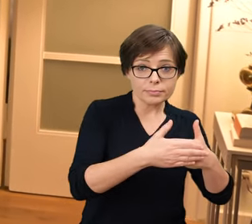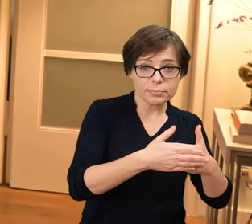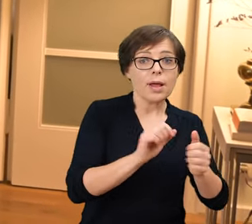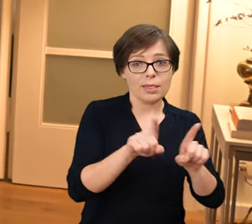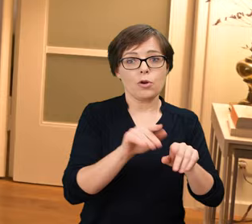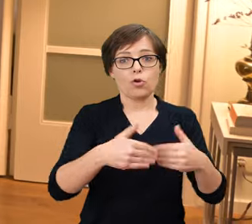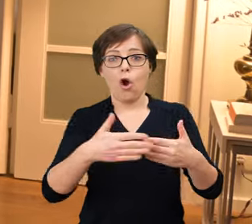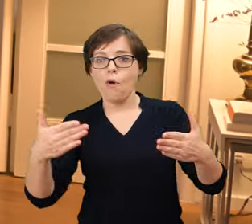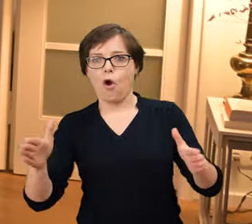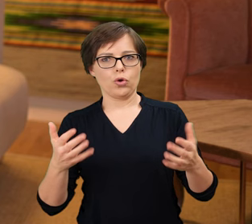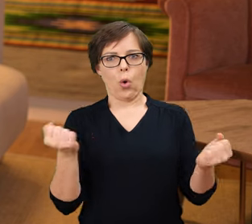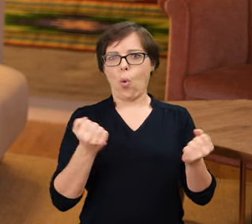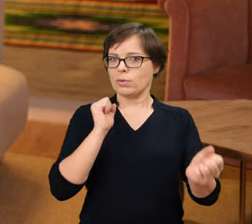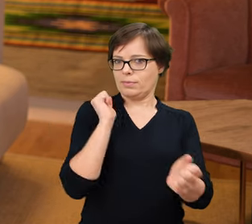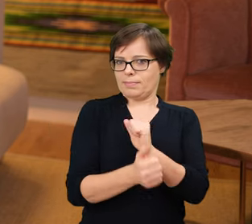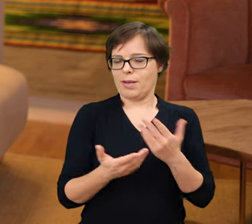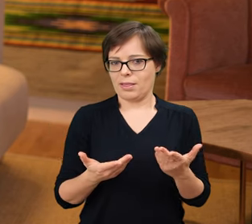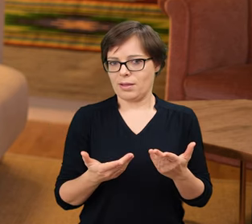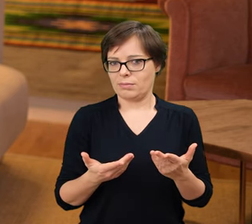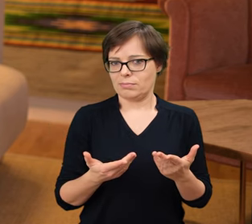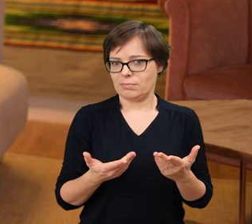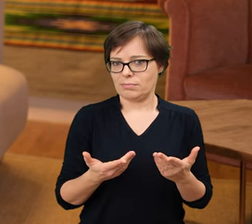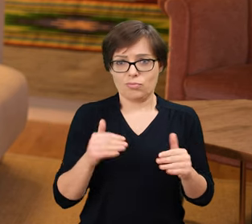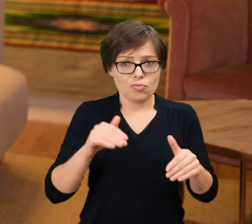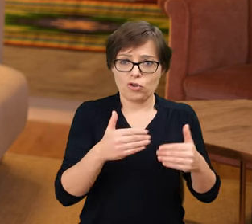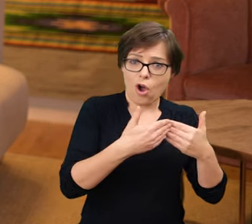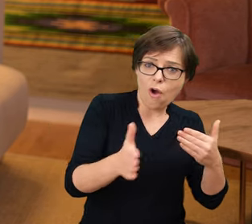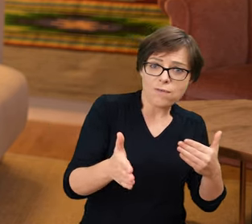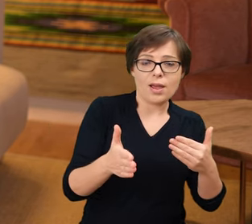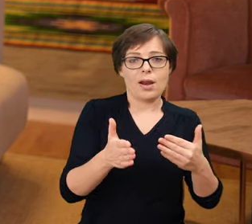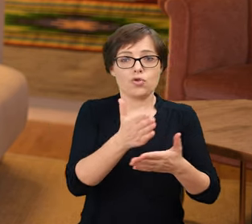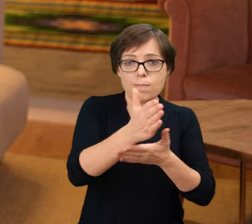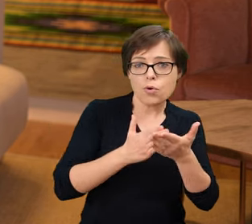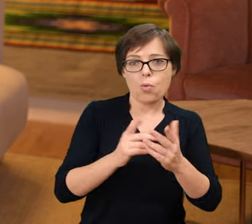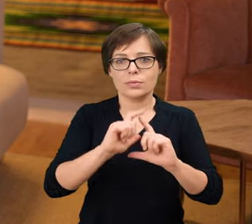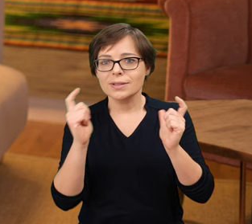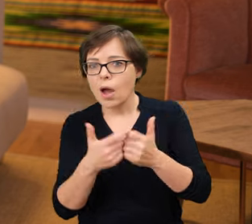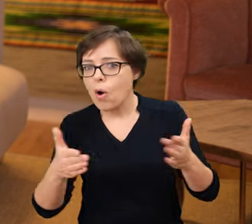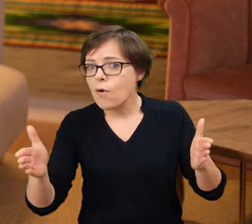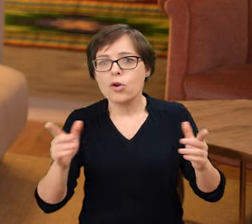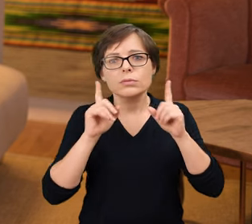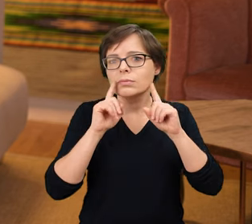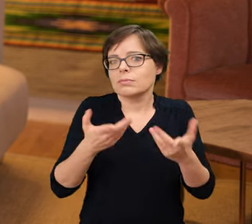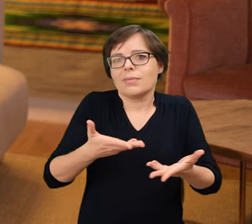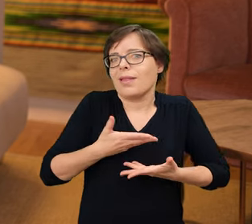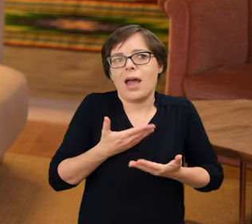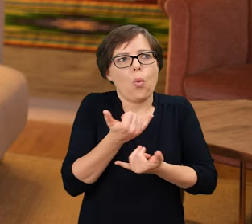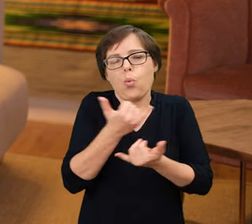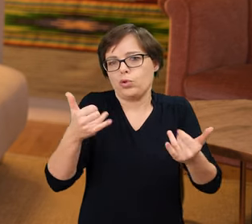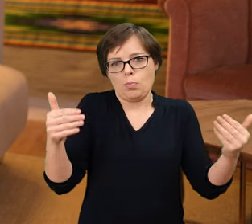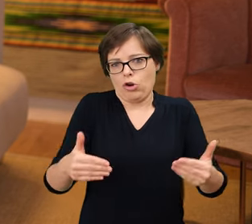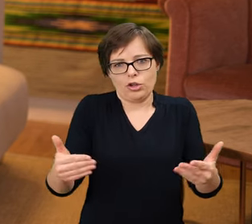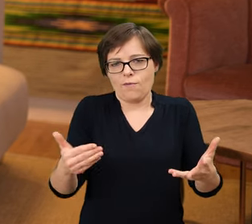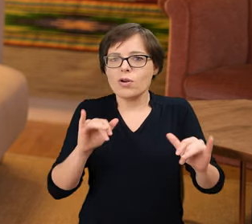dają, dzięki temu, że można je otwierać częściowo, dają bardzo dużo